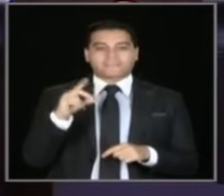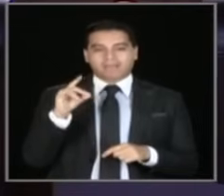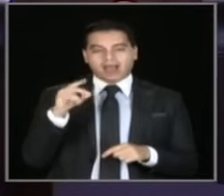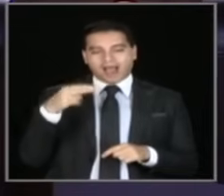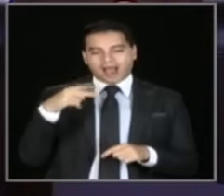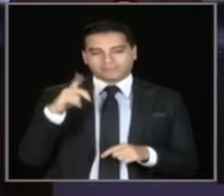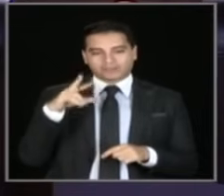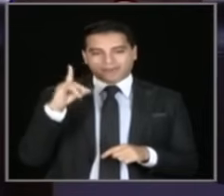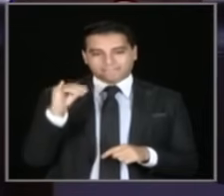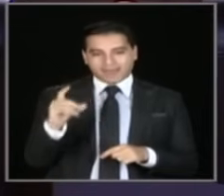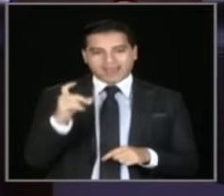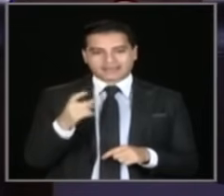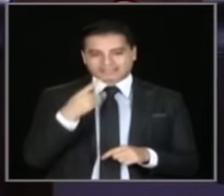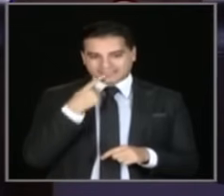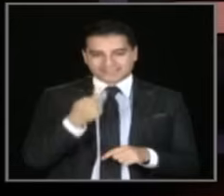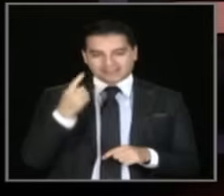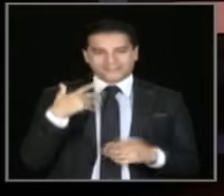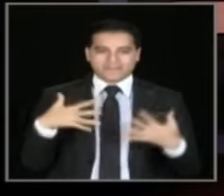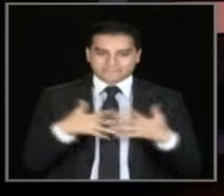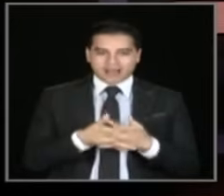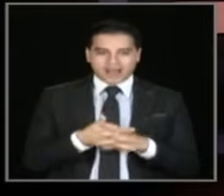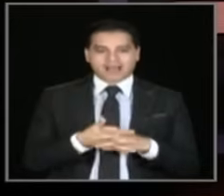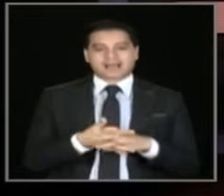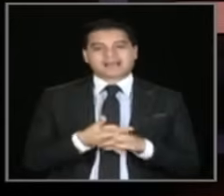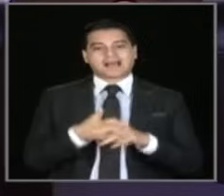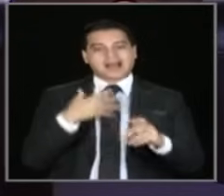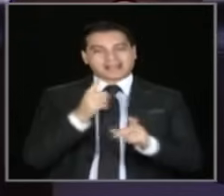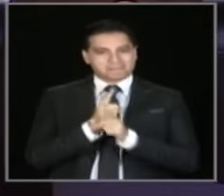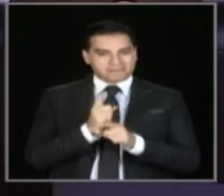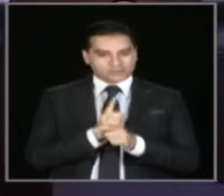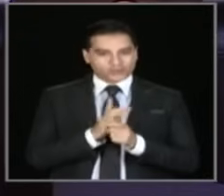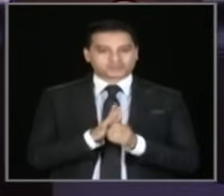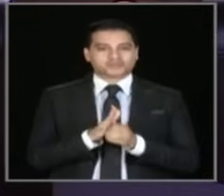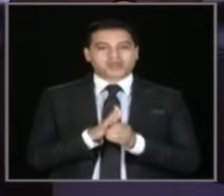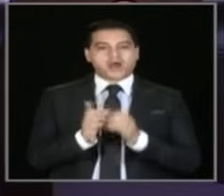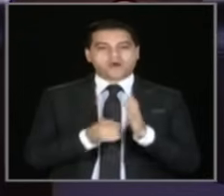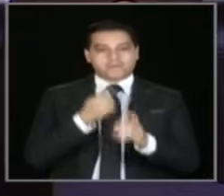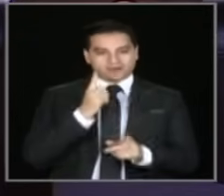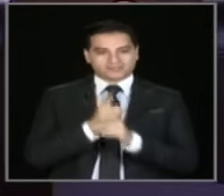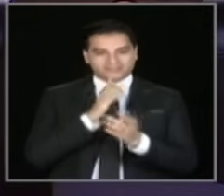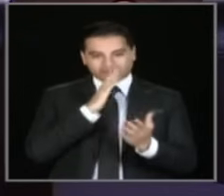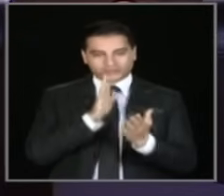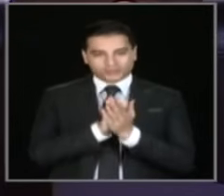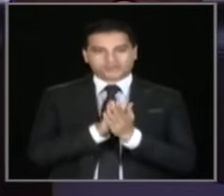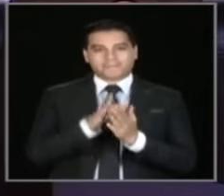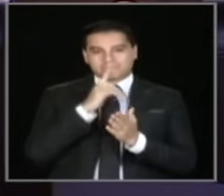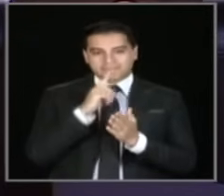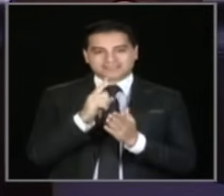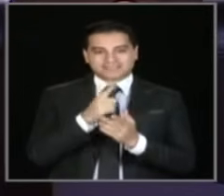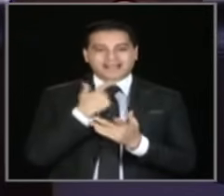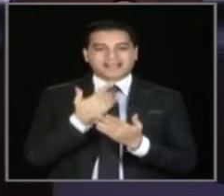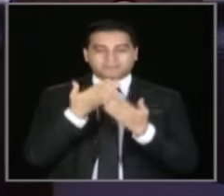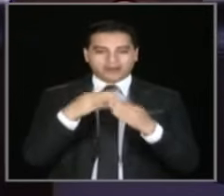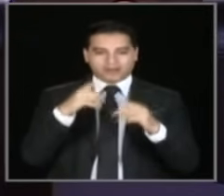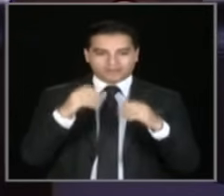فات، كانوا معايا الموسم اللي فات، يمكن ما قابلتهمش، يعني أول مواجهة لينا، بتمنى إن شاء